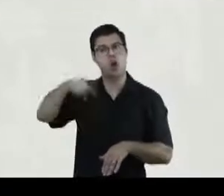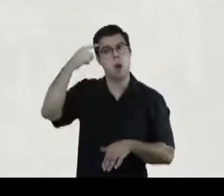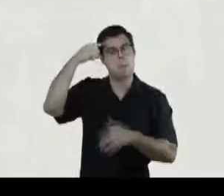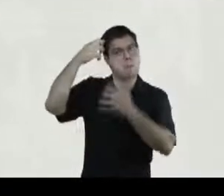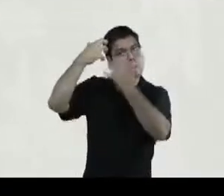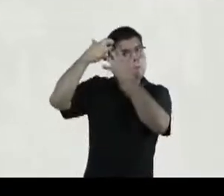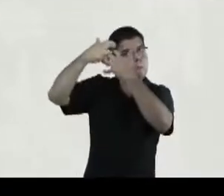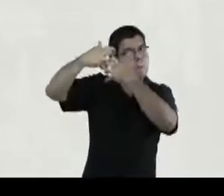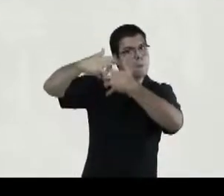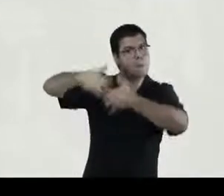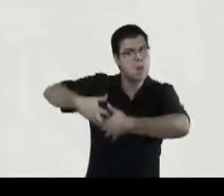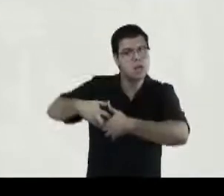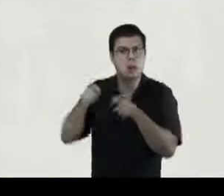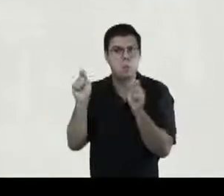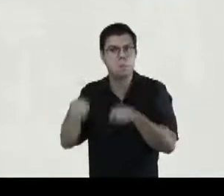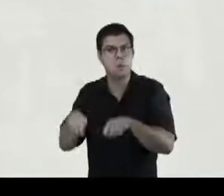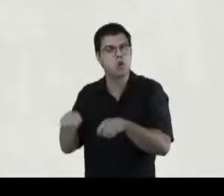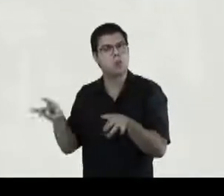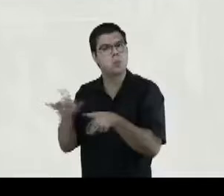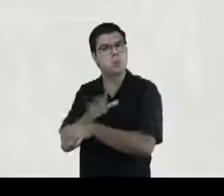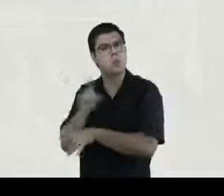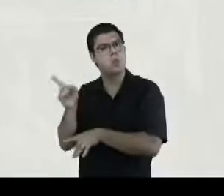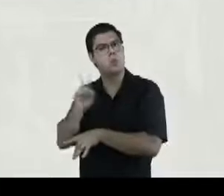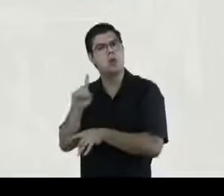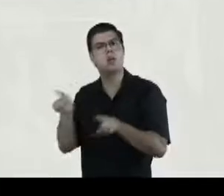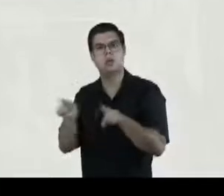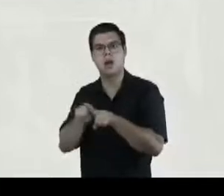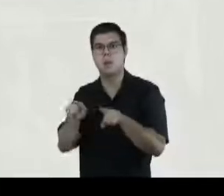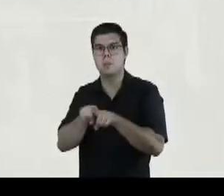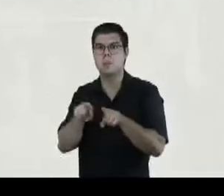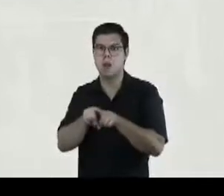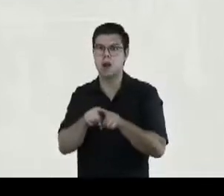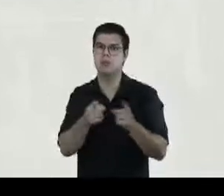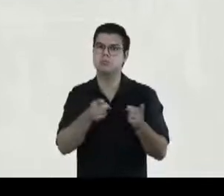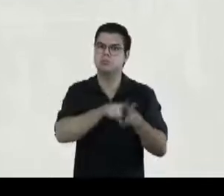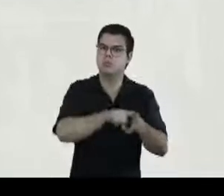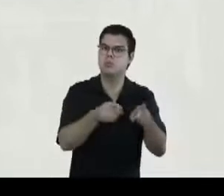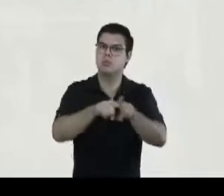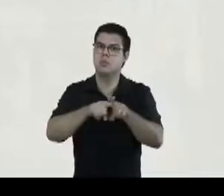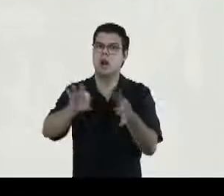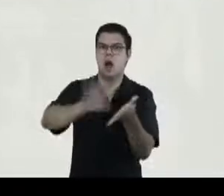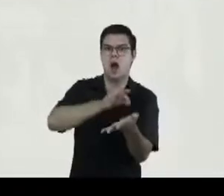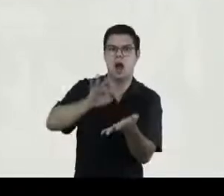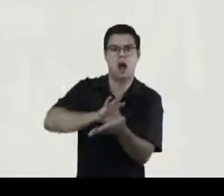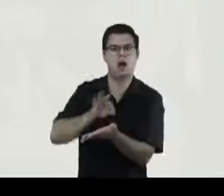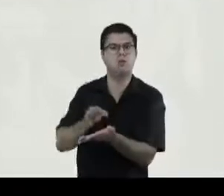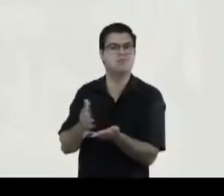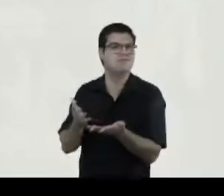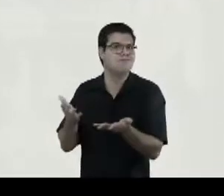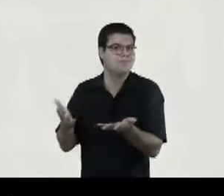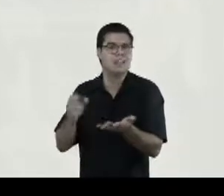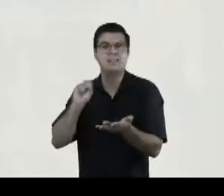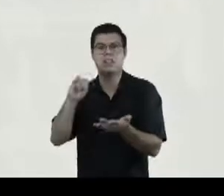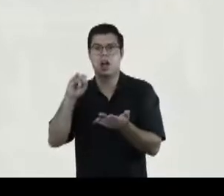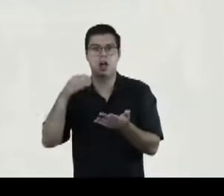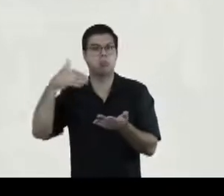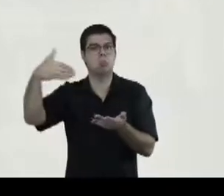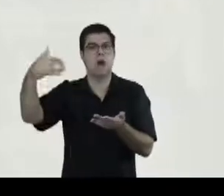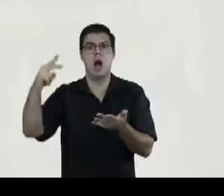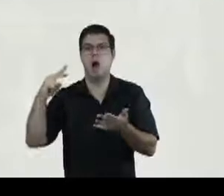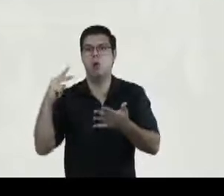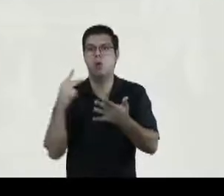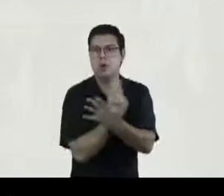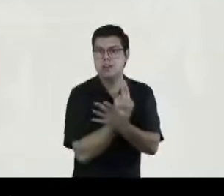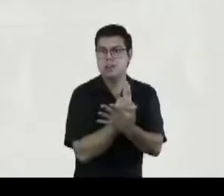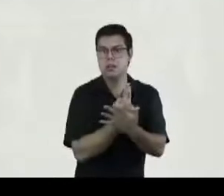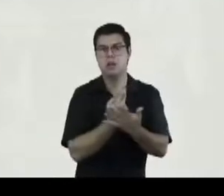en cas, si quelque chose arrive, la base soit reprise par une institution. Tout ce qui n'est pas